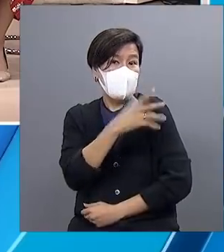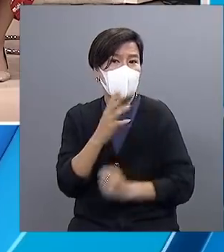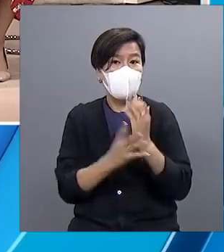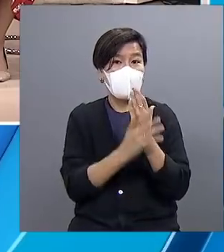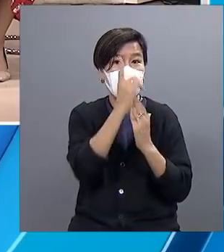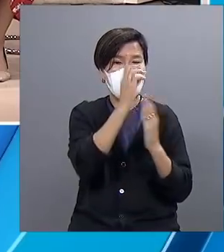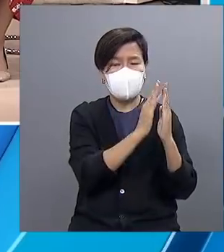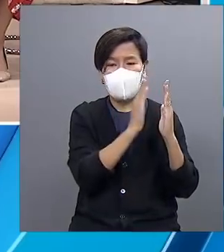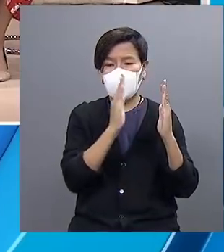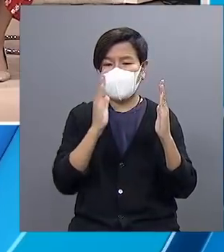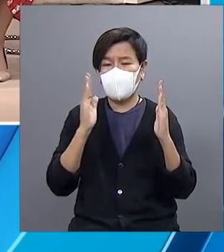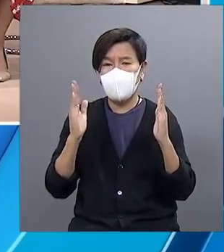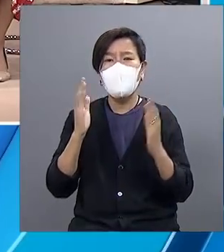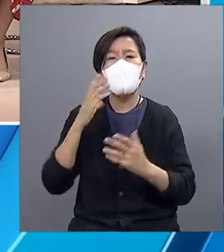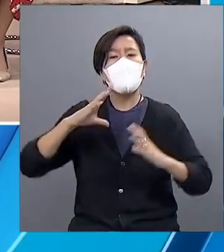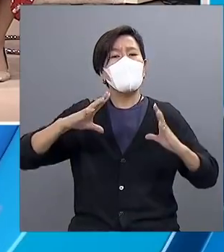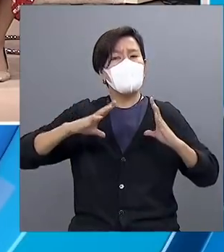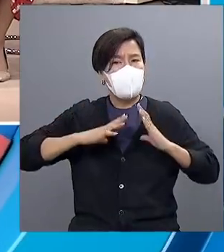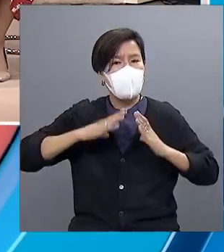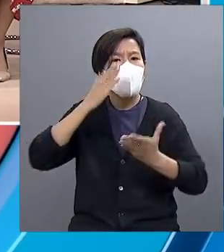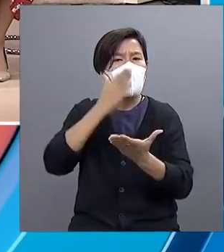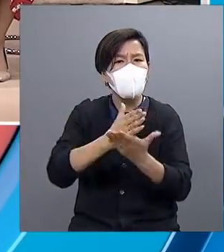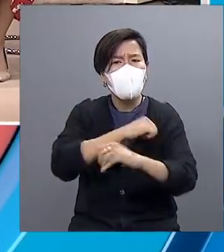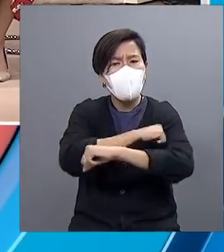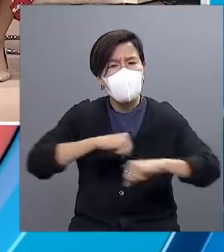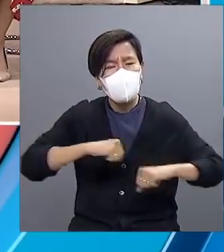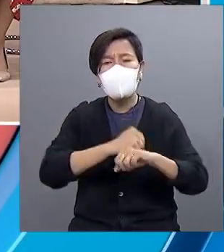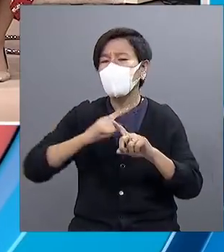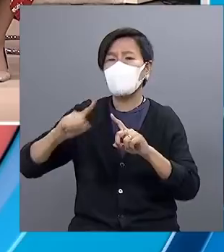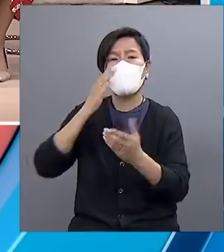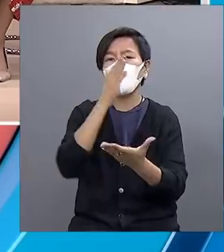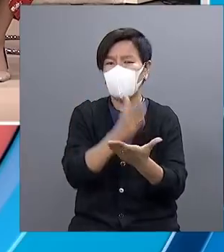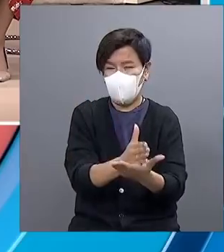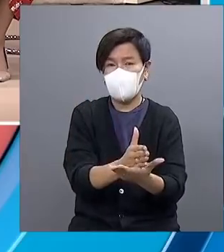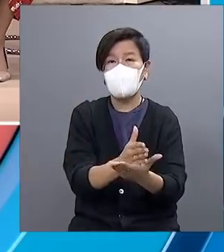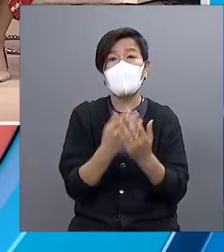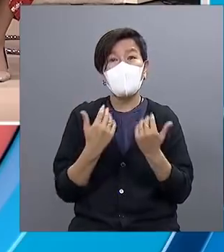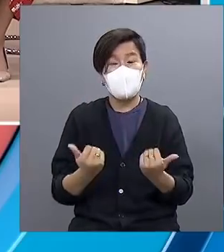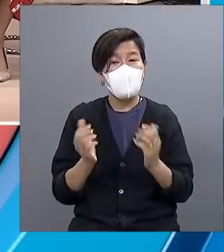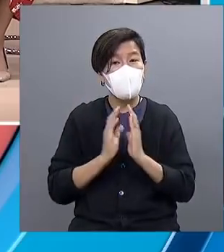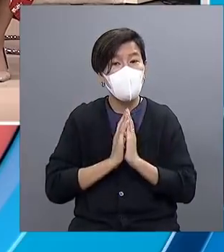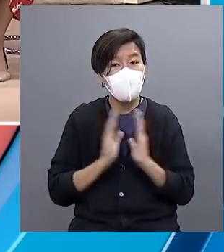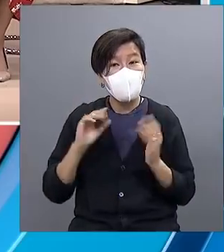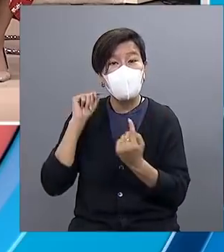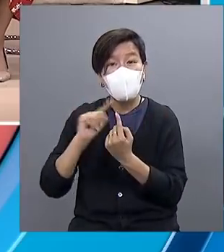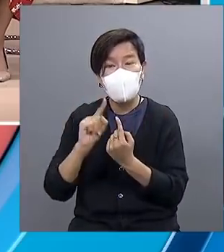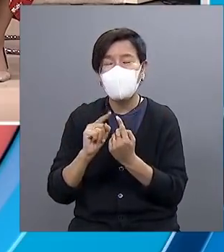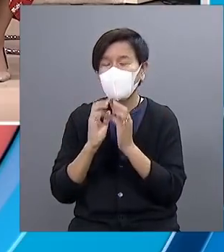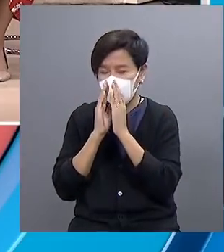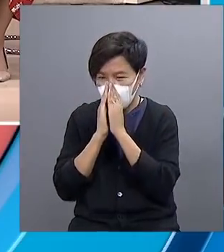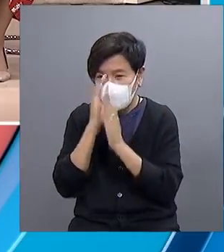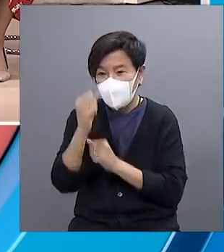หลังจากนั้นเดี๋ยวเต็มที่เล่มที่ไหนรู้ว่าค่ะวันนี้ขอบคุณอาจารย์บดินทร์นะครับแล้วก็สวัสดีวันปีใหม่ที่มันตรุษจีนด้วยนะครับอาจารย์ครับ